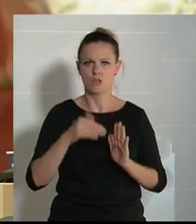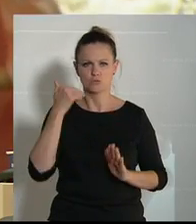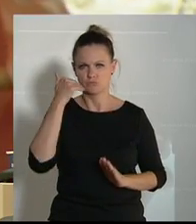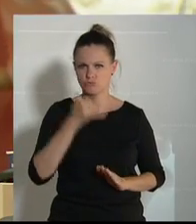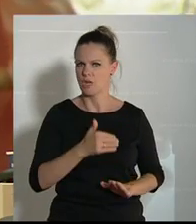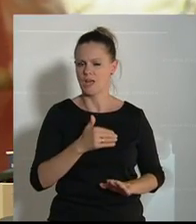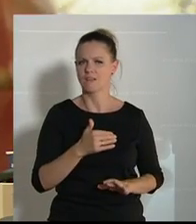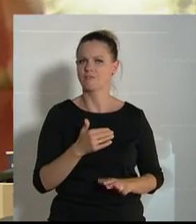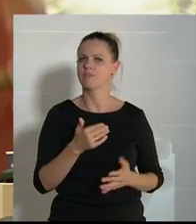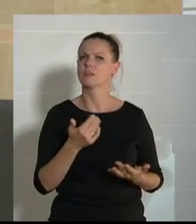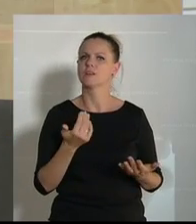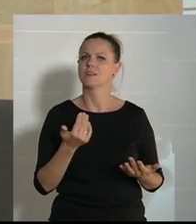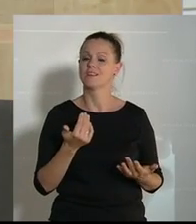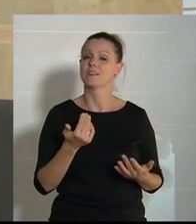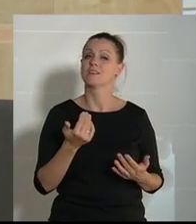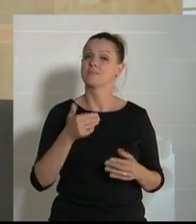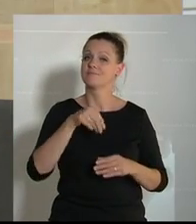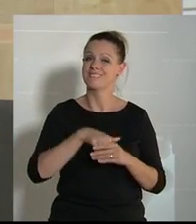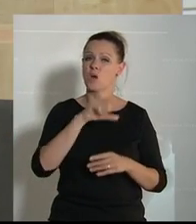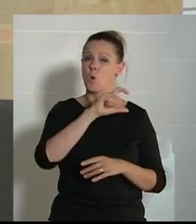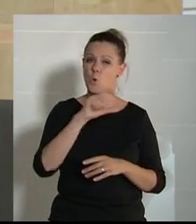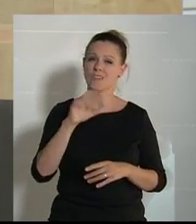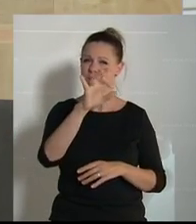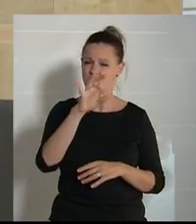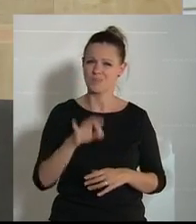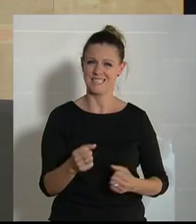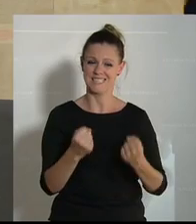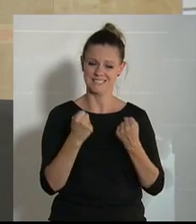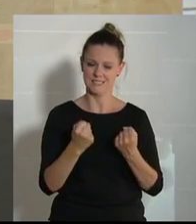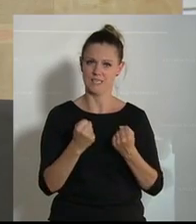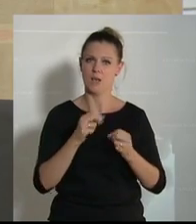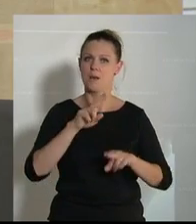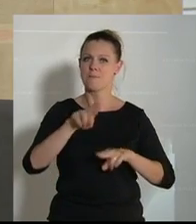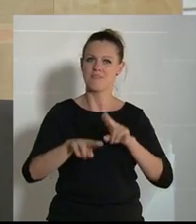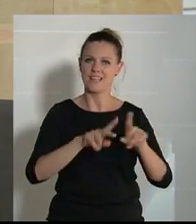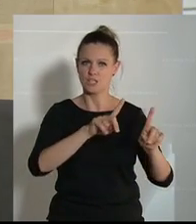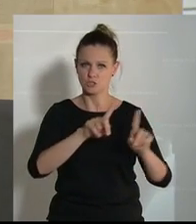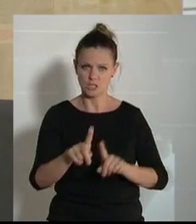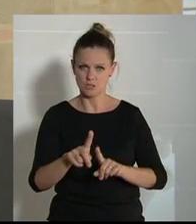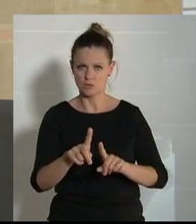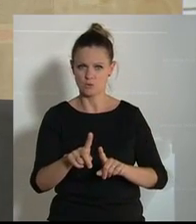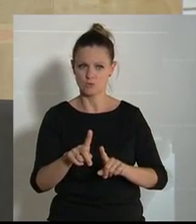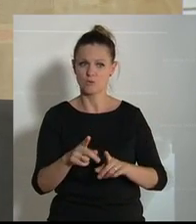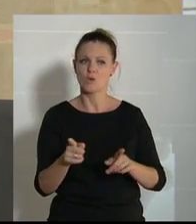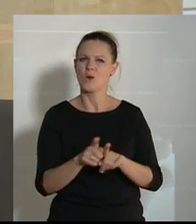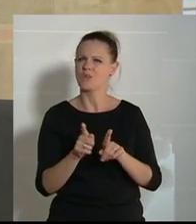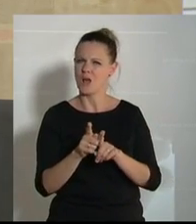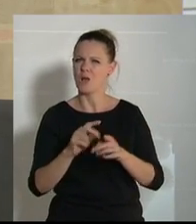kommt, als tatsächlich zu 100% gesichert sein muss, dass Pflegestationen, dass die